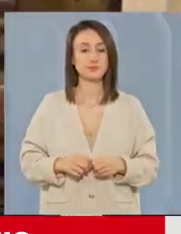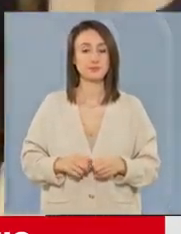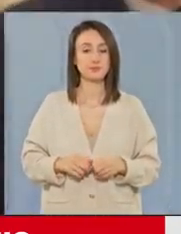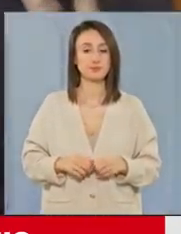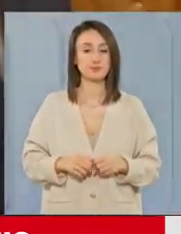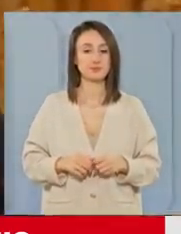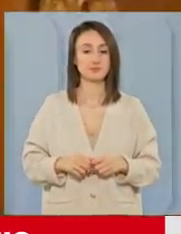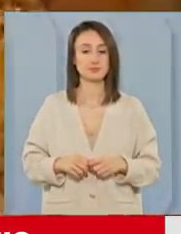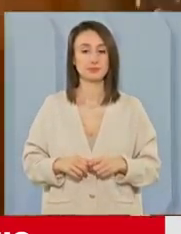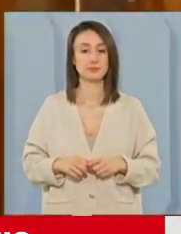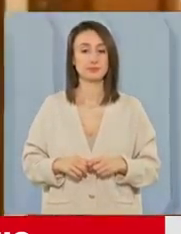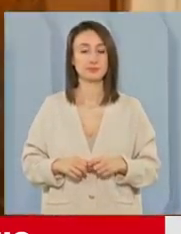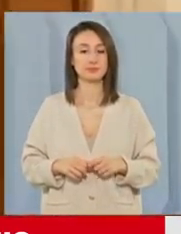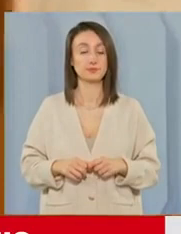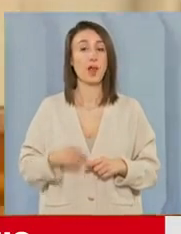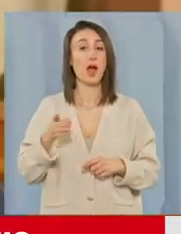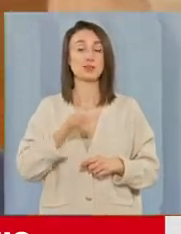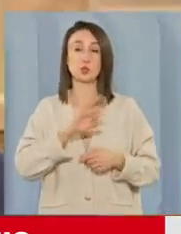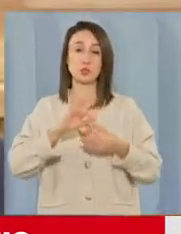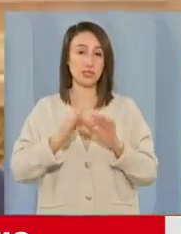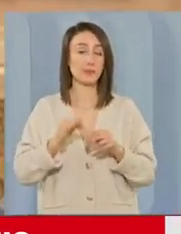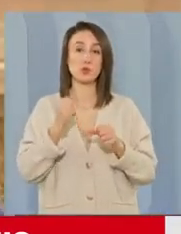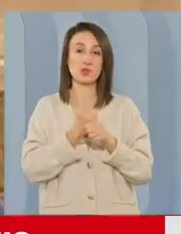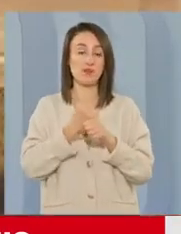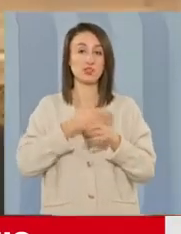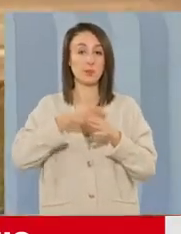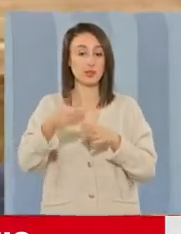Asta nu înseamnă că nu se va face mai târziu, când expiră mandatul.